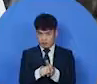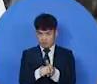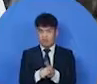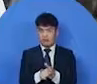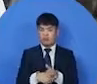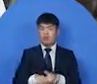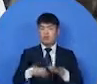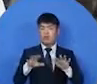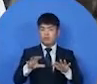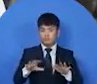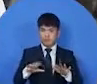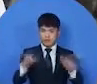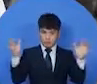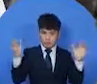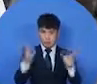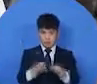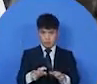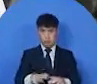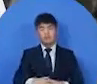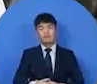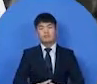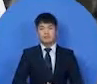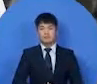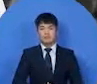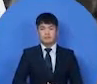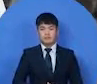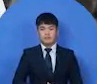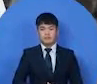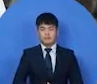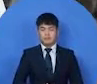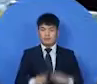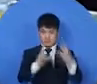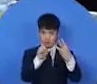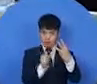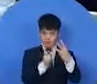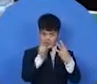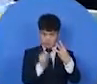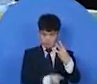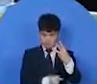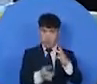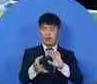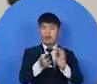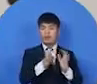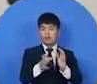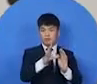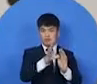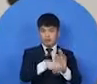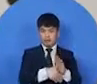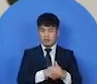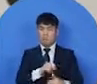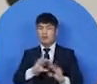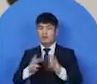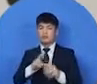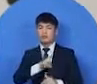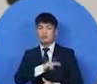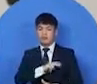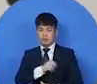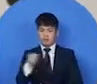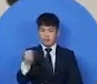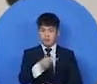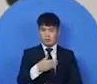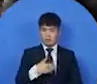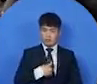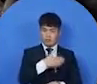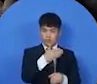함께 공유하자 하나님에 의해서 그래서 오늘 모임이 됐다고 보겠습니다 지난 3월 편 여체는 국회 포럼 및